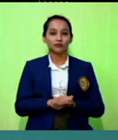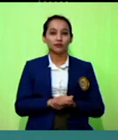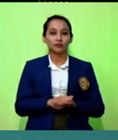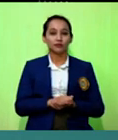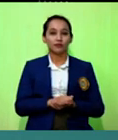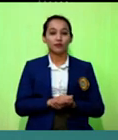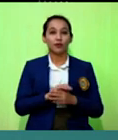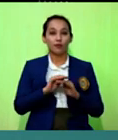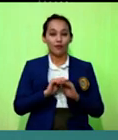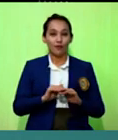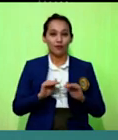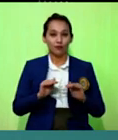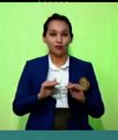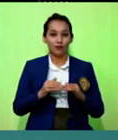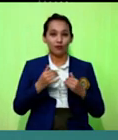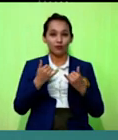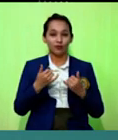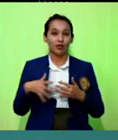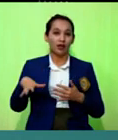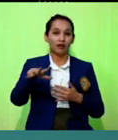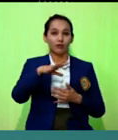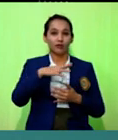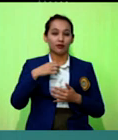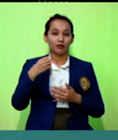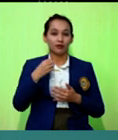Qani bolajonlar, endi hammangiz